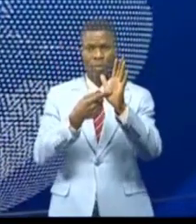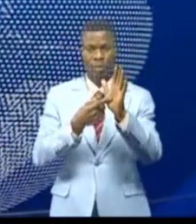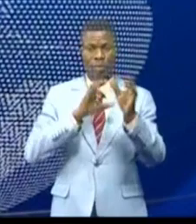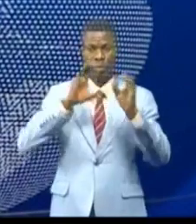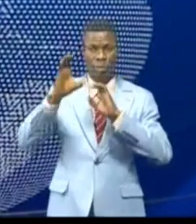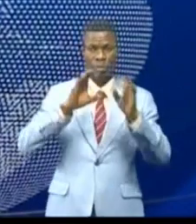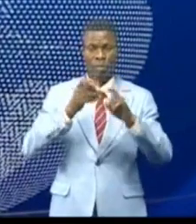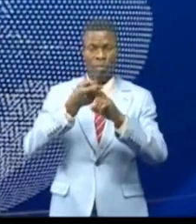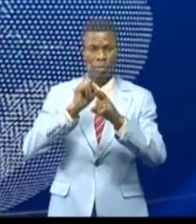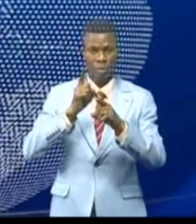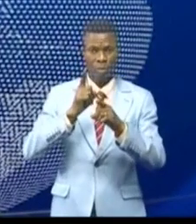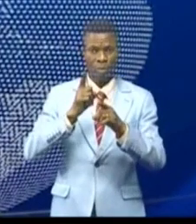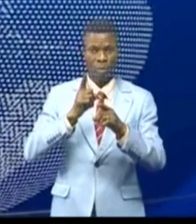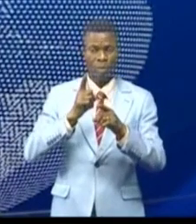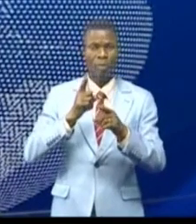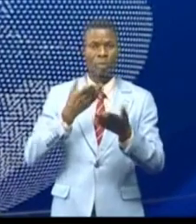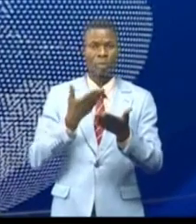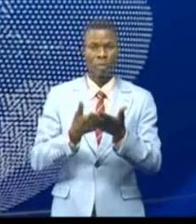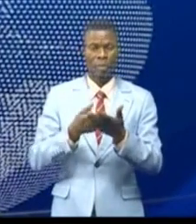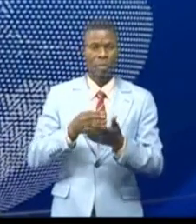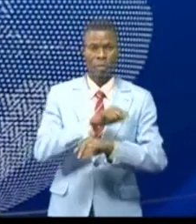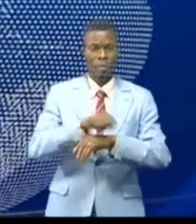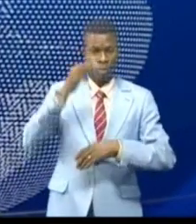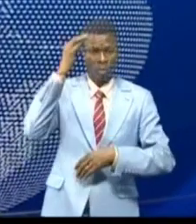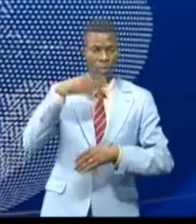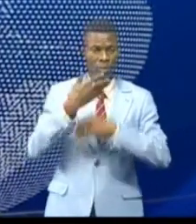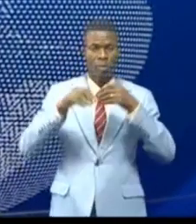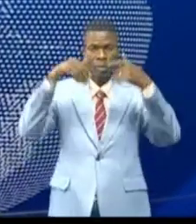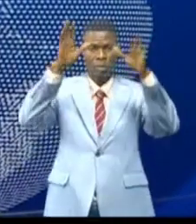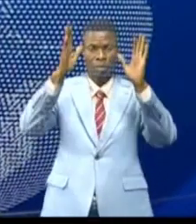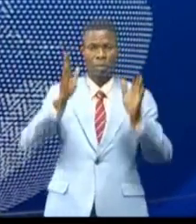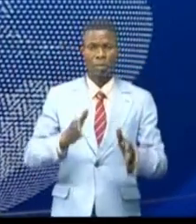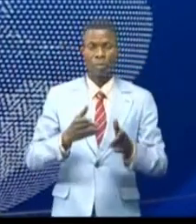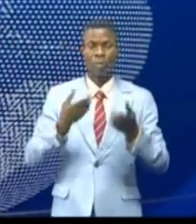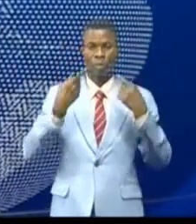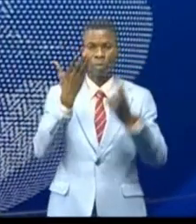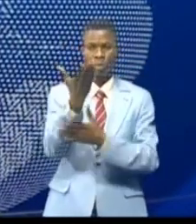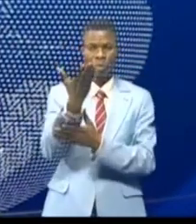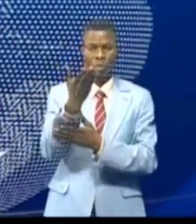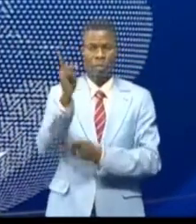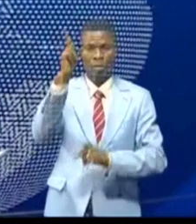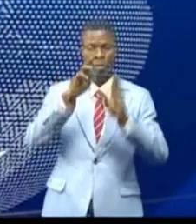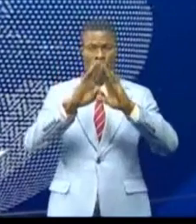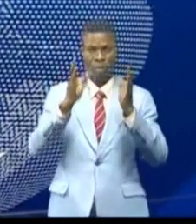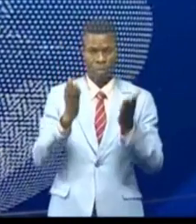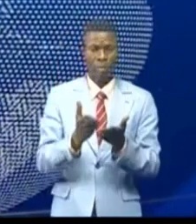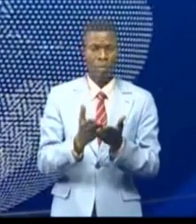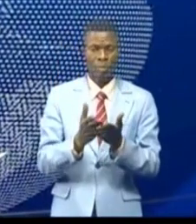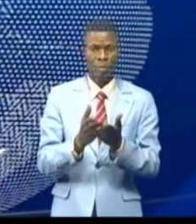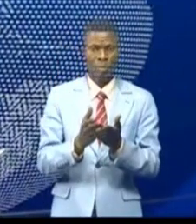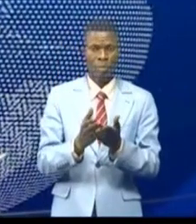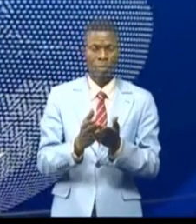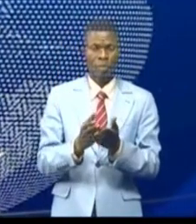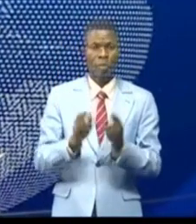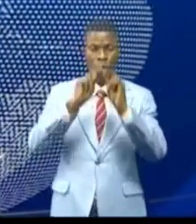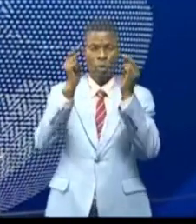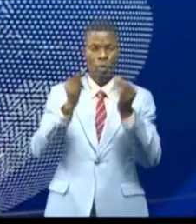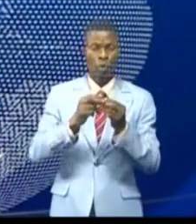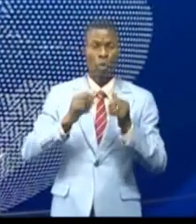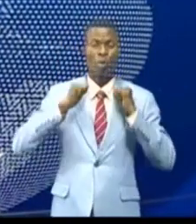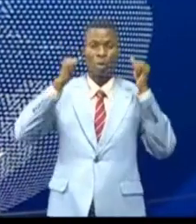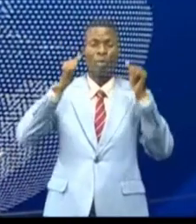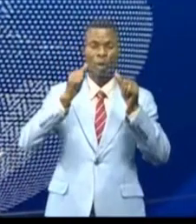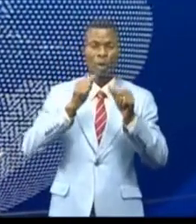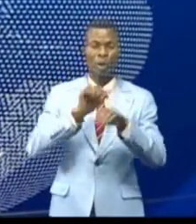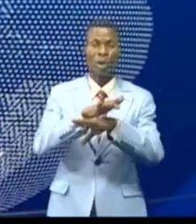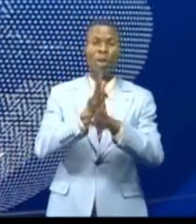communiqués qui viennent de nous parvenir. Le ministère des Affaires étrangères porte à la connaissance du public qu'une bande d'escrocs diffuse